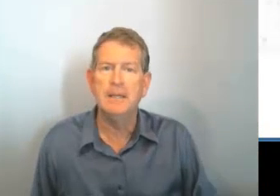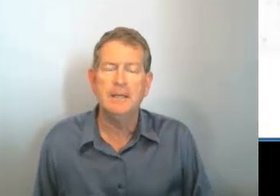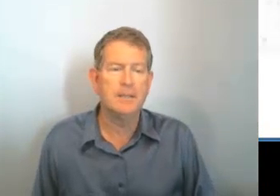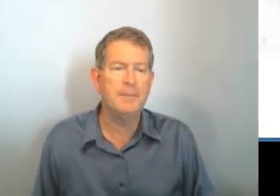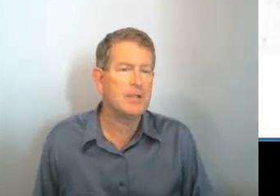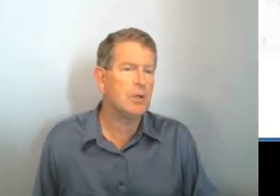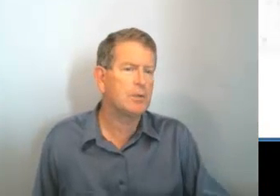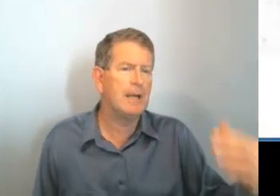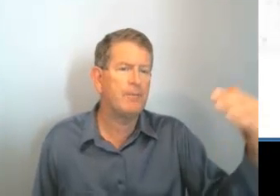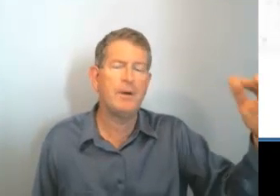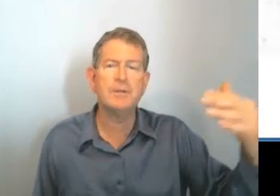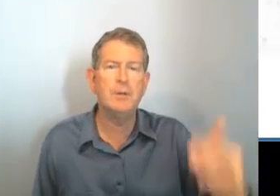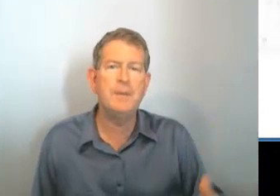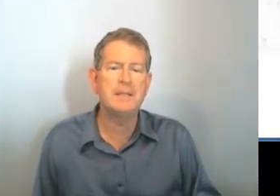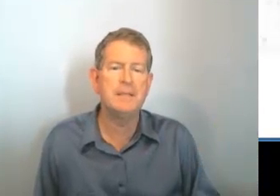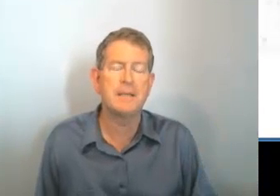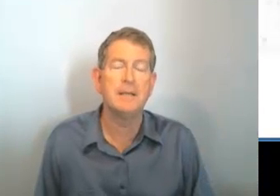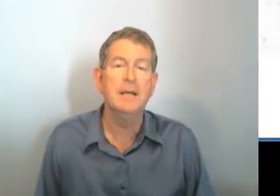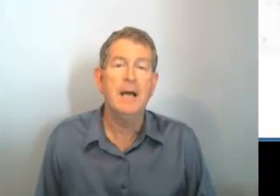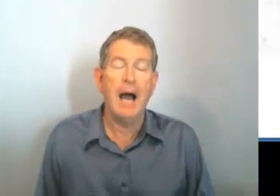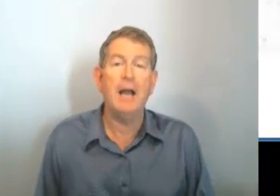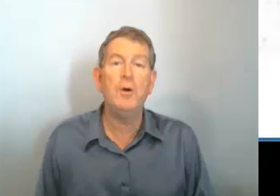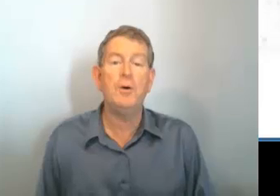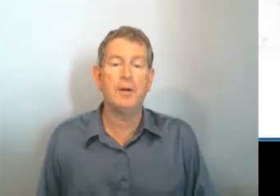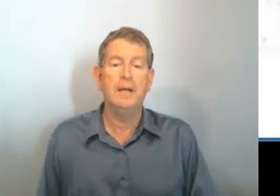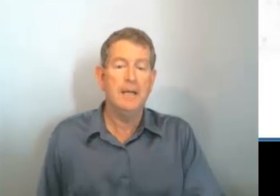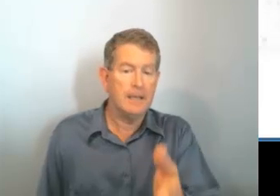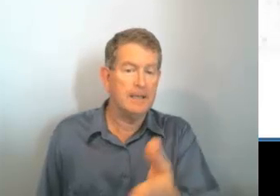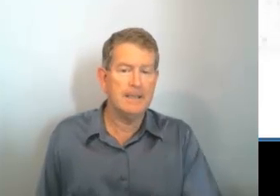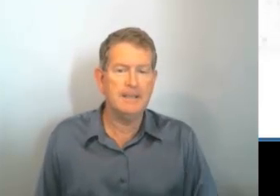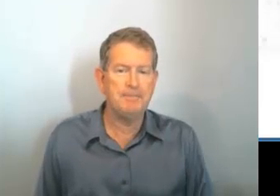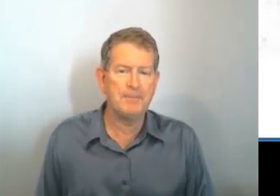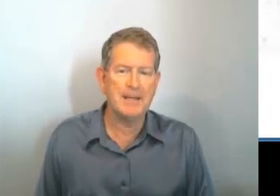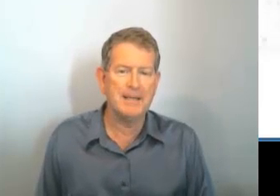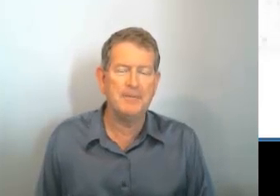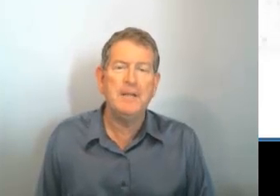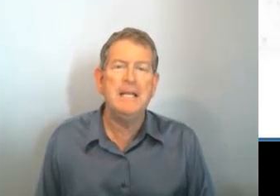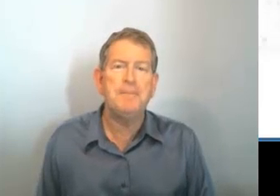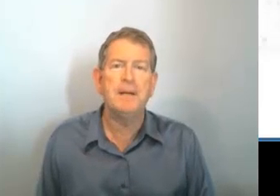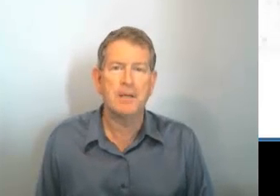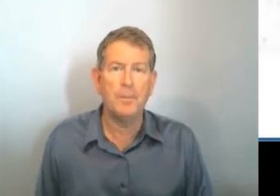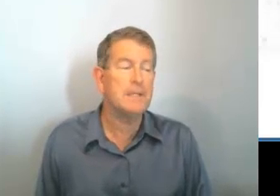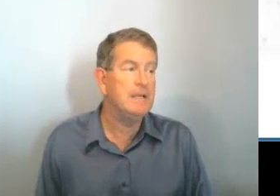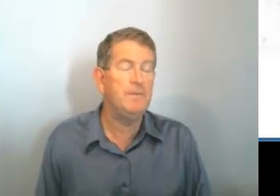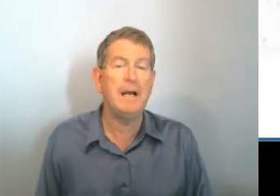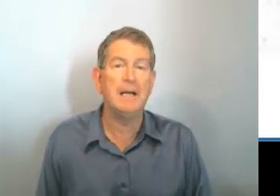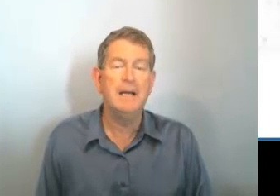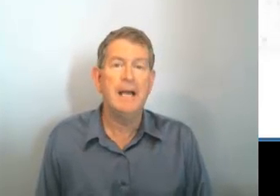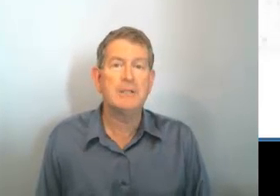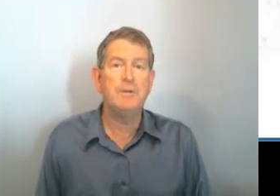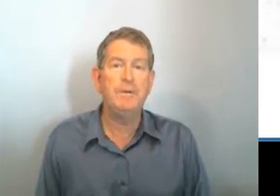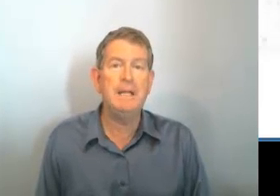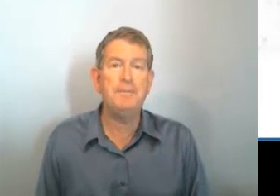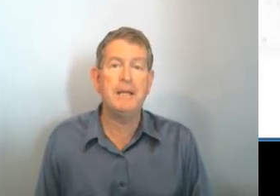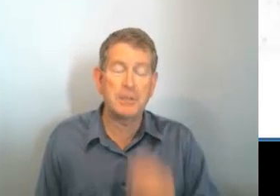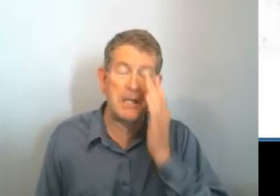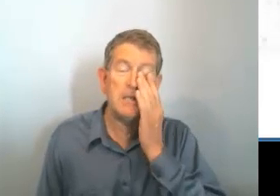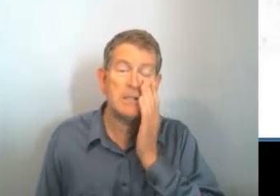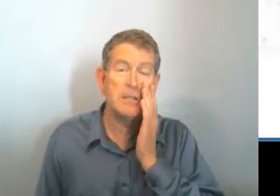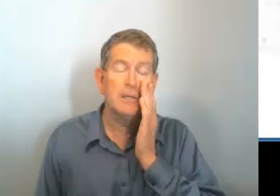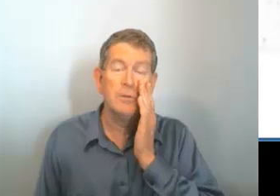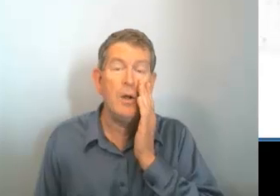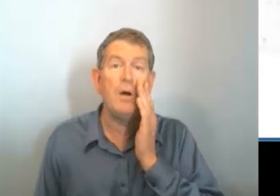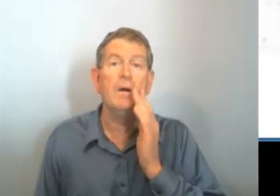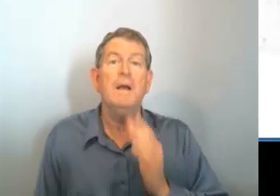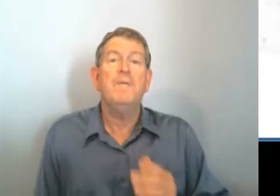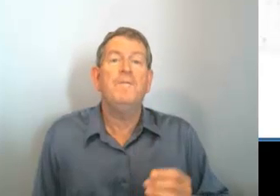pas? D'un match entre la France et le Mexique. Alors, Philippe, comment est-ce qu'il va? Est-ce que Philippe est